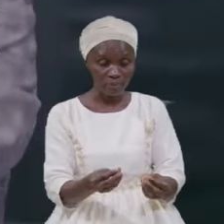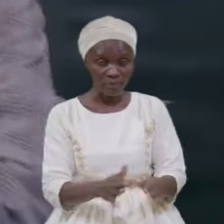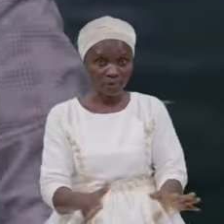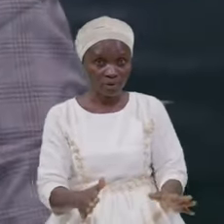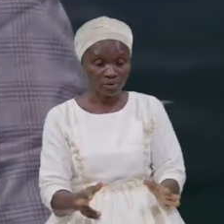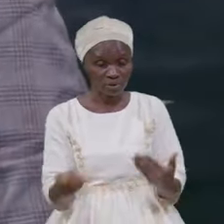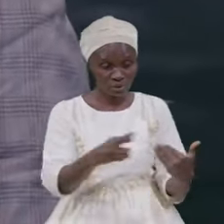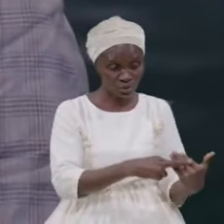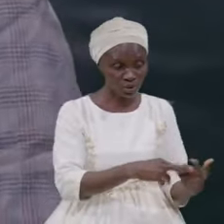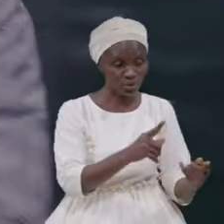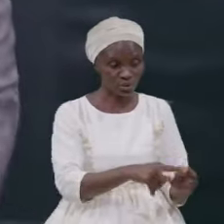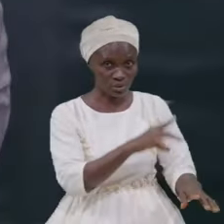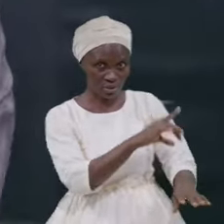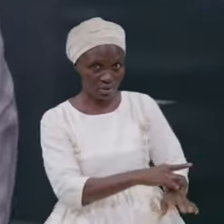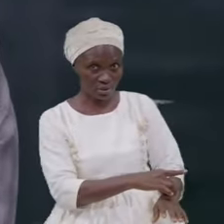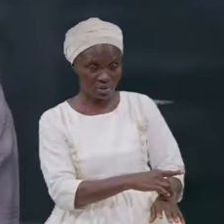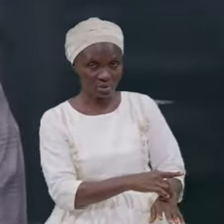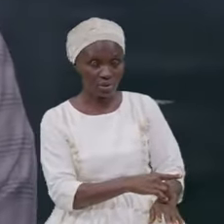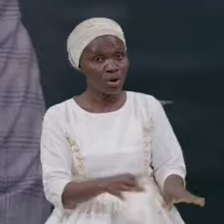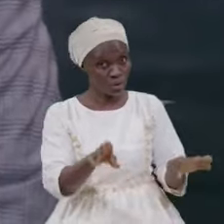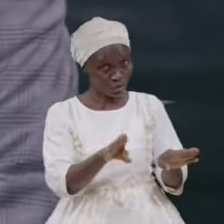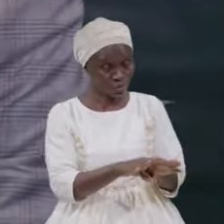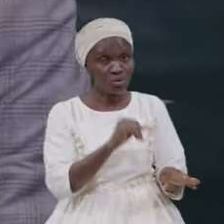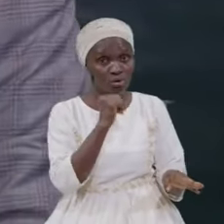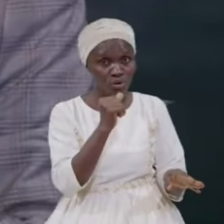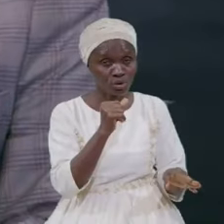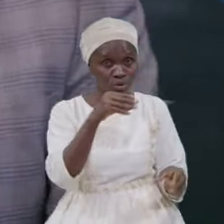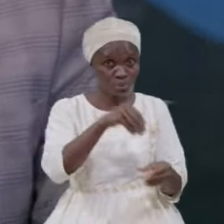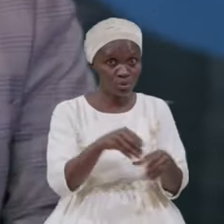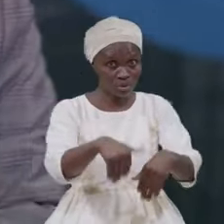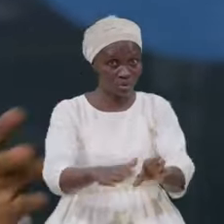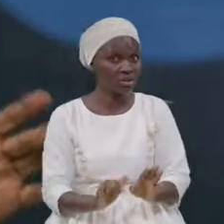tombe. L'esprit retourne à Dieu.